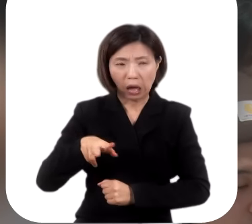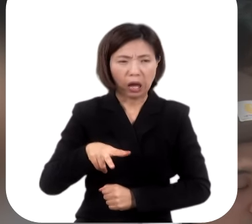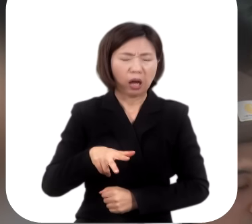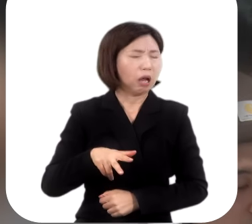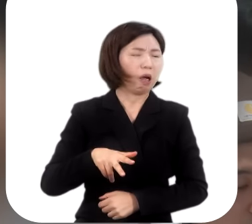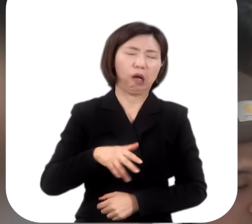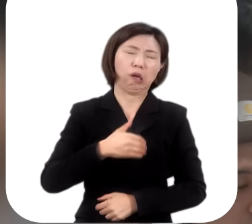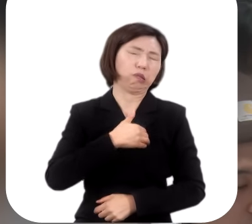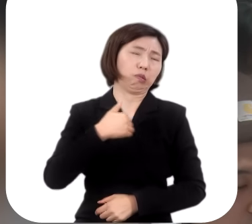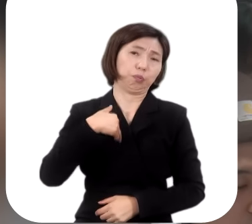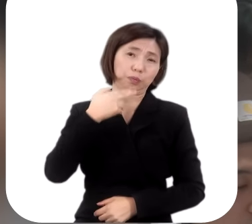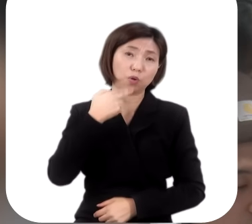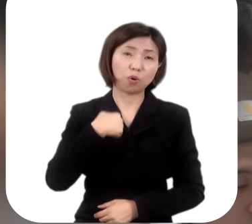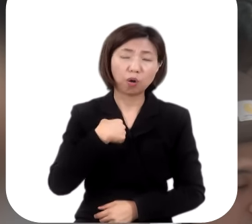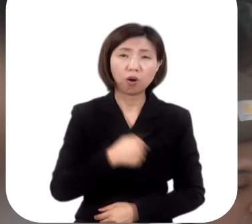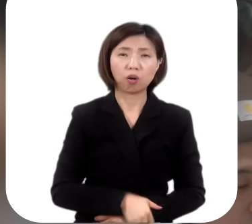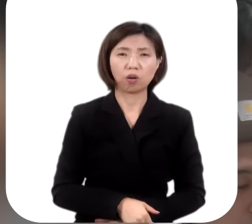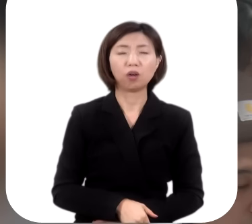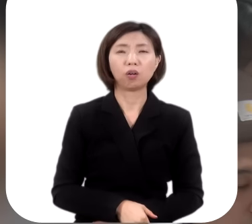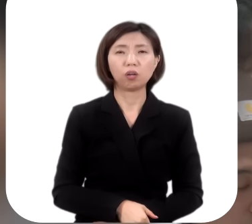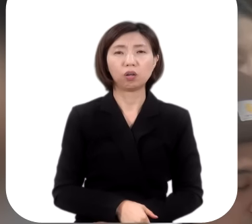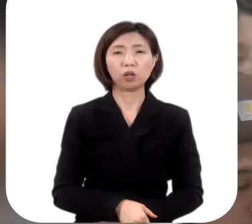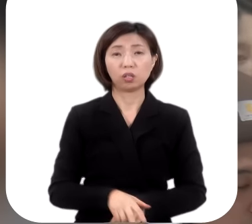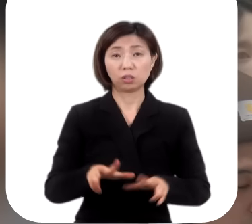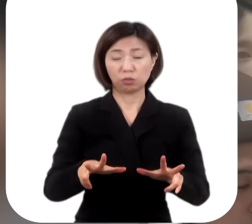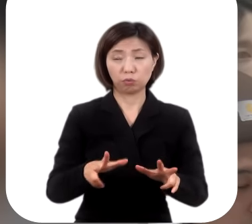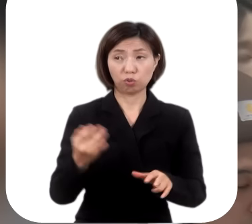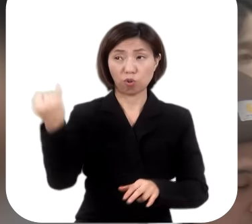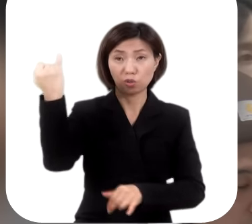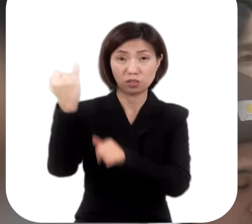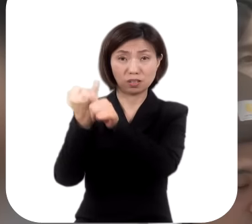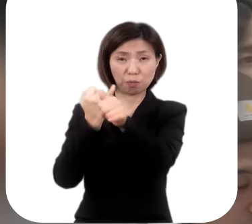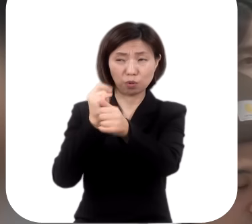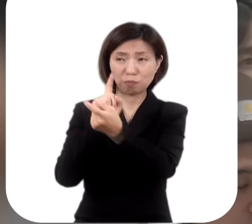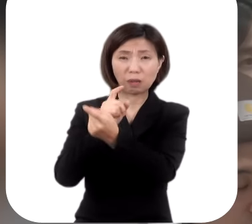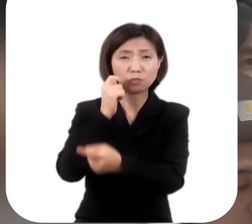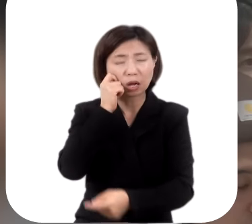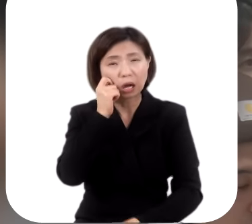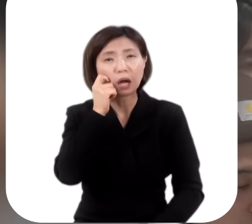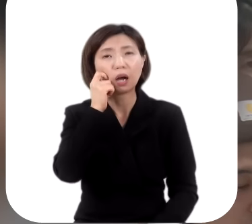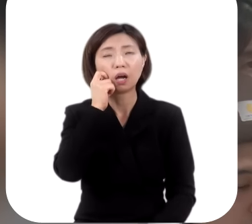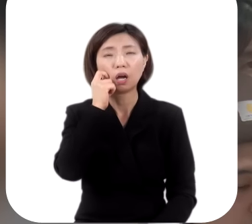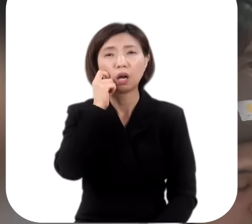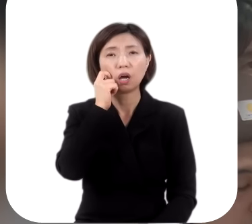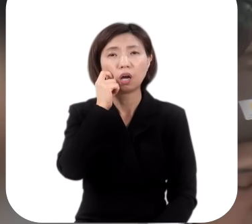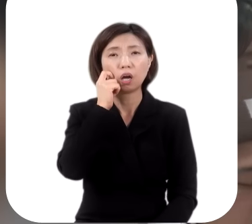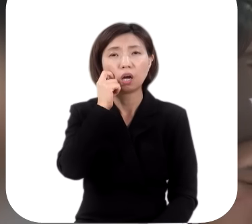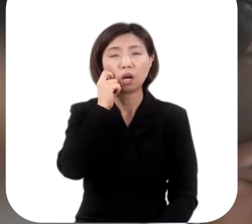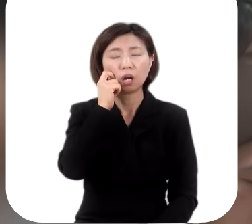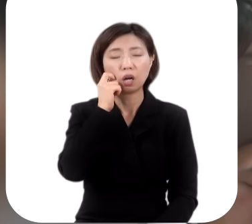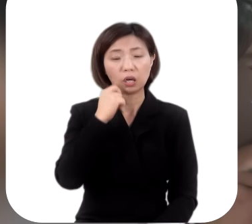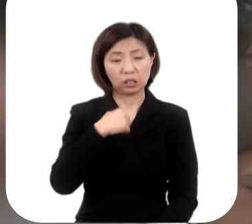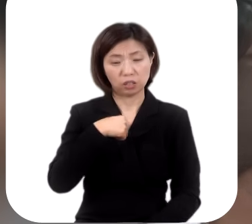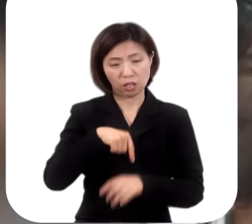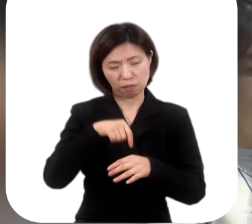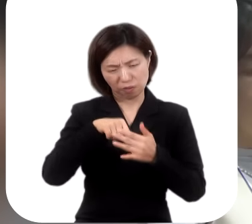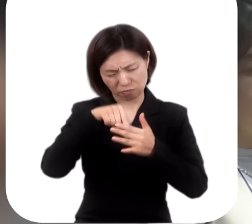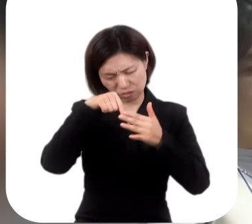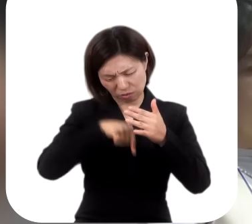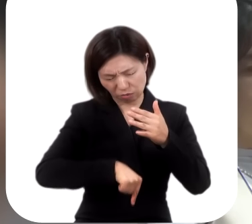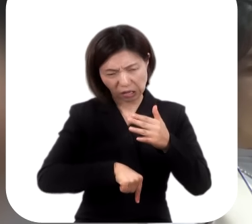할 자신이 너무 없는 거예요, 이제. 하여간 저는 지금도 지금 그 오빠도 보지 못하고 있는데